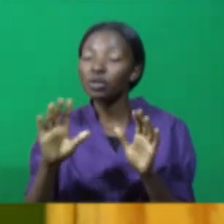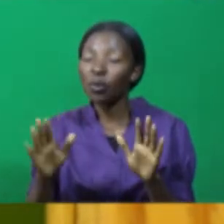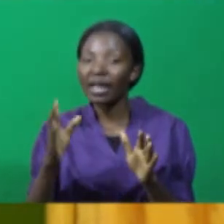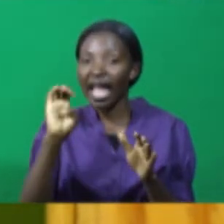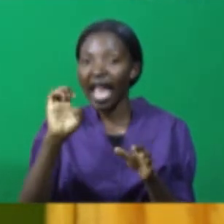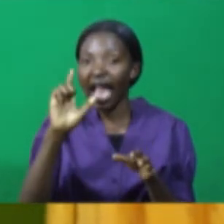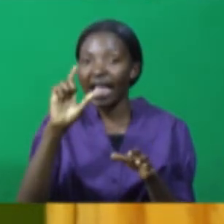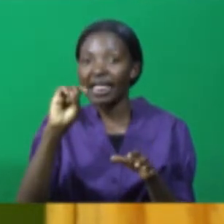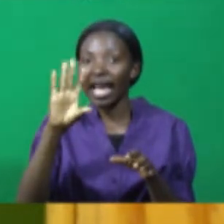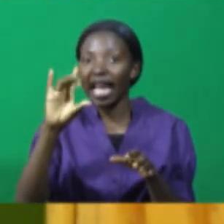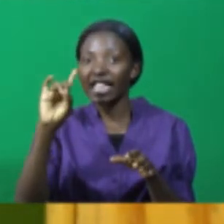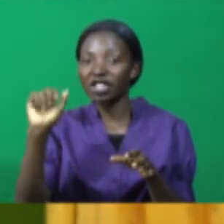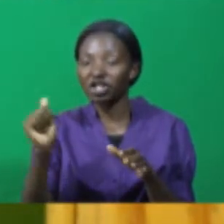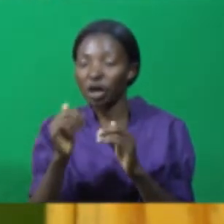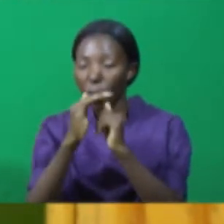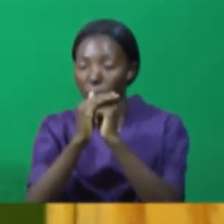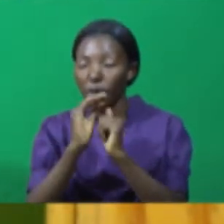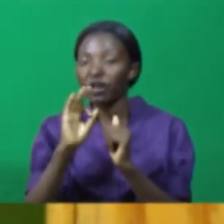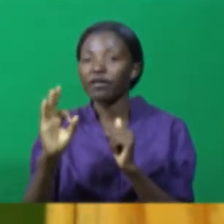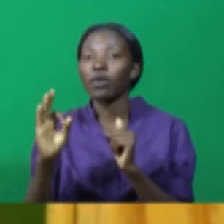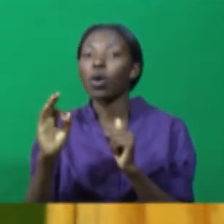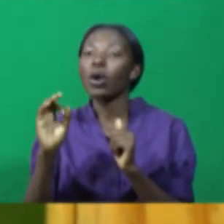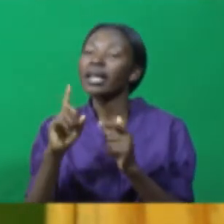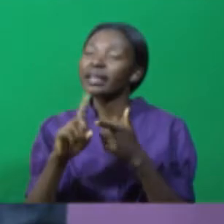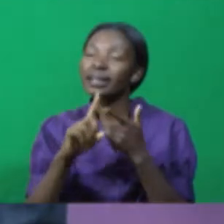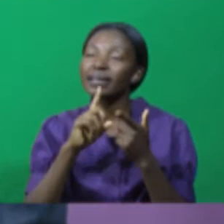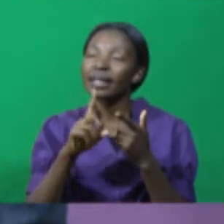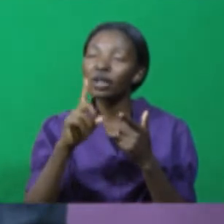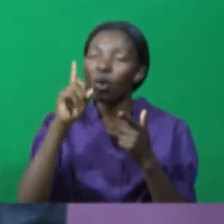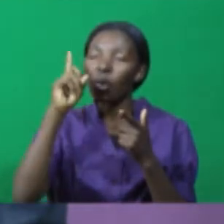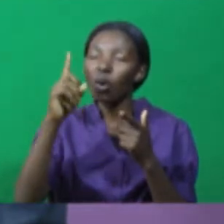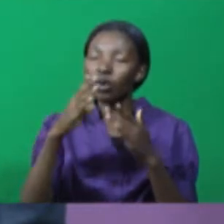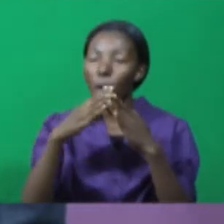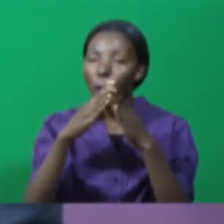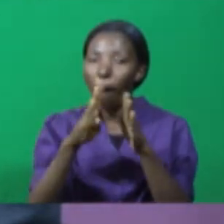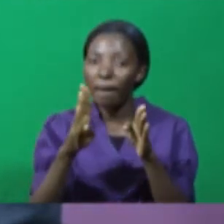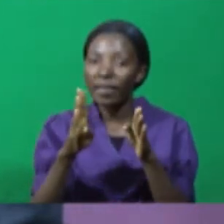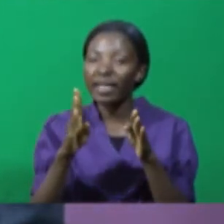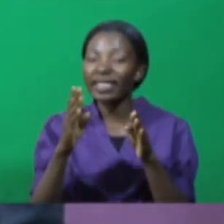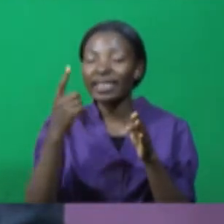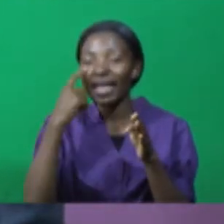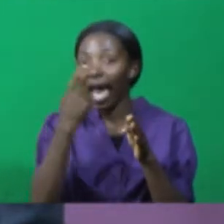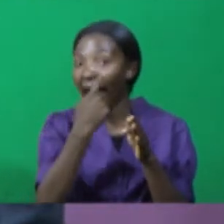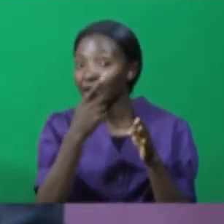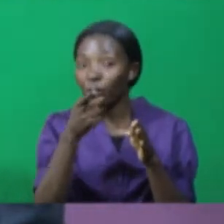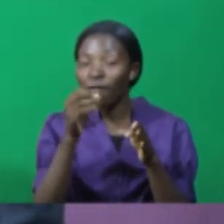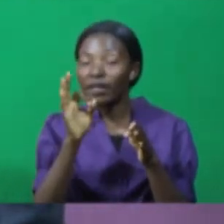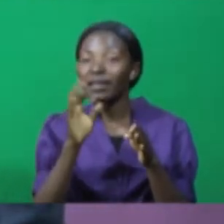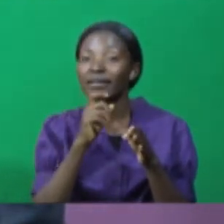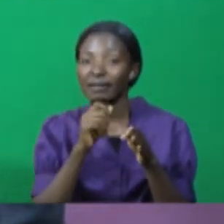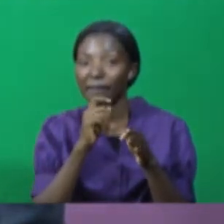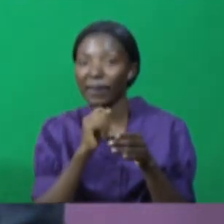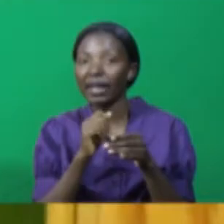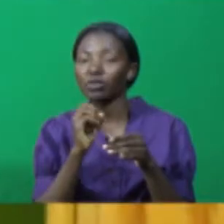naErisha manje. Achibva ati, "Mwari, vhurai masise mukomana uyu. Aone kuti takachengetwa